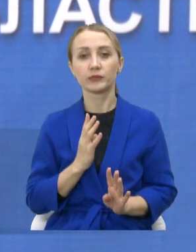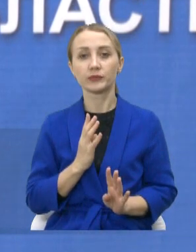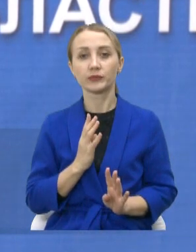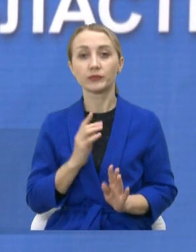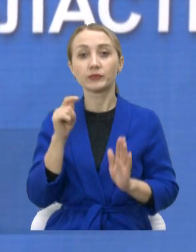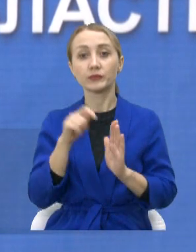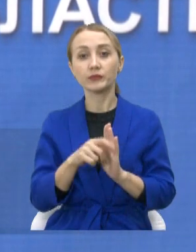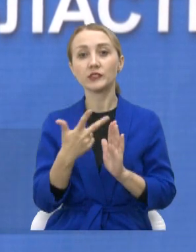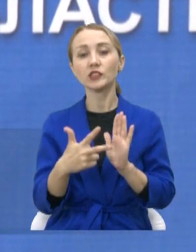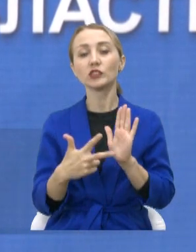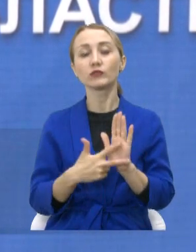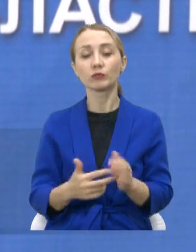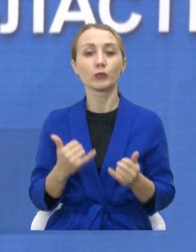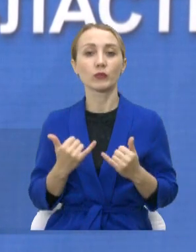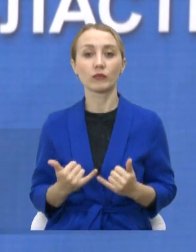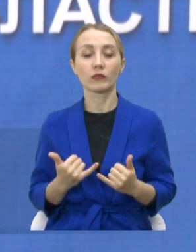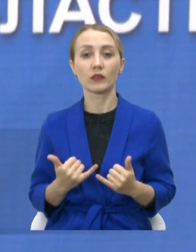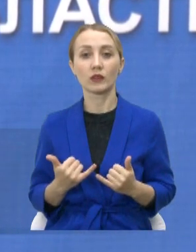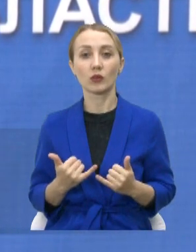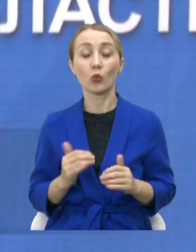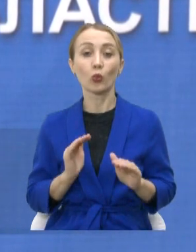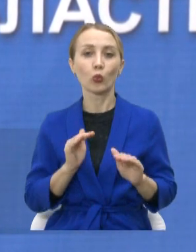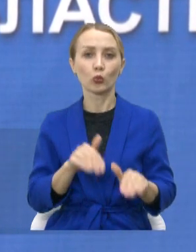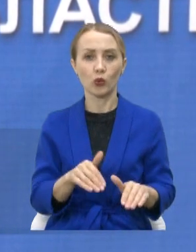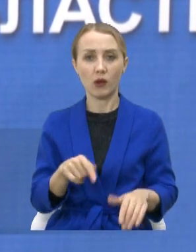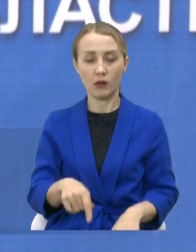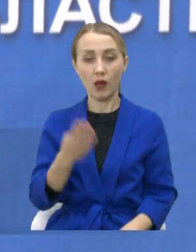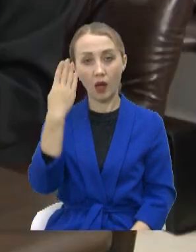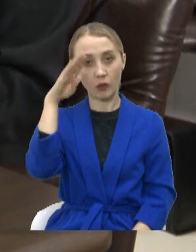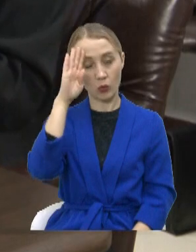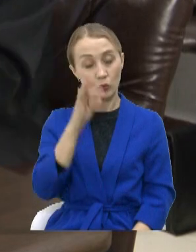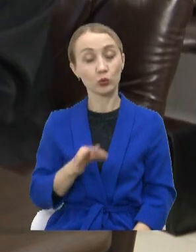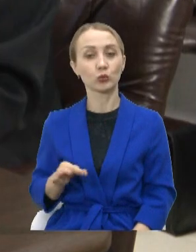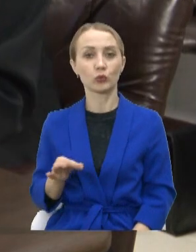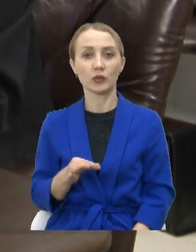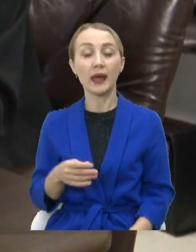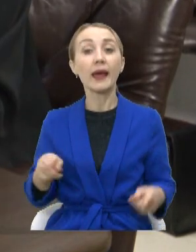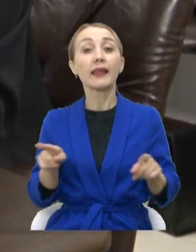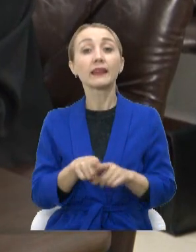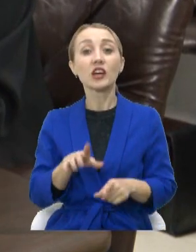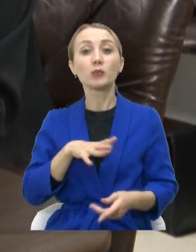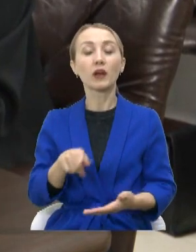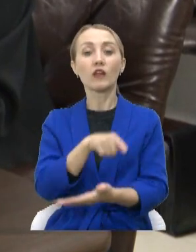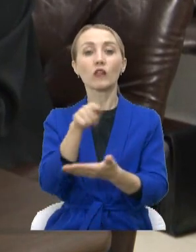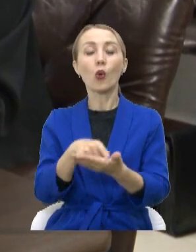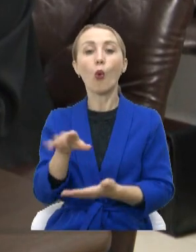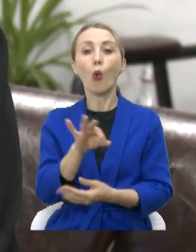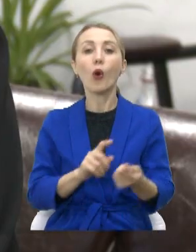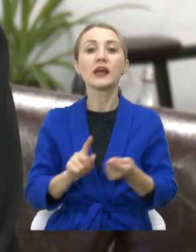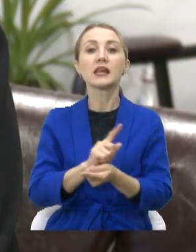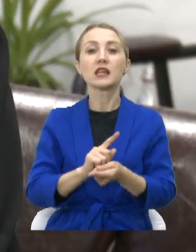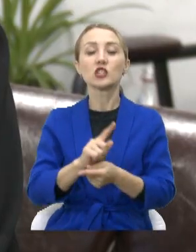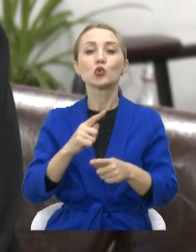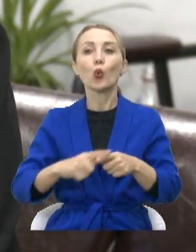Из них 38 сегодня строятся уже в Акмолинской области. Также были подняты вопросы об изменениях в